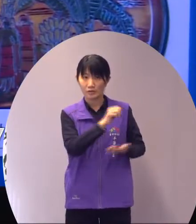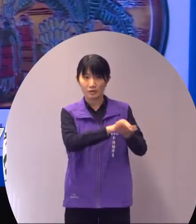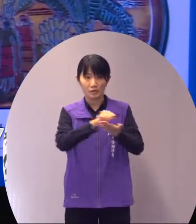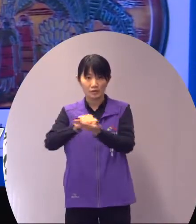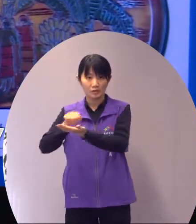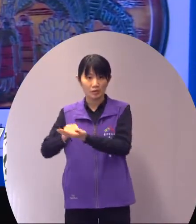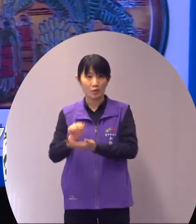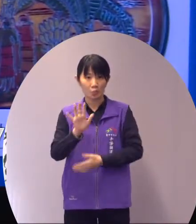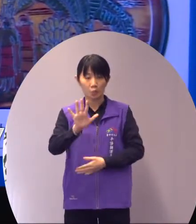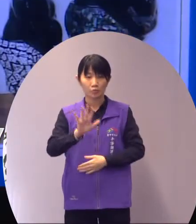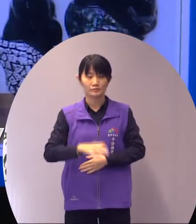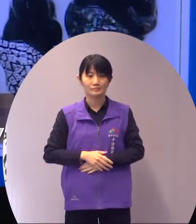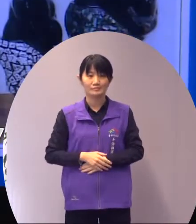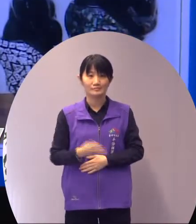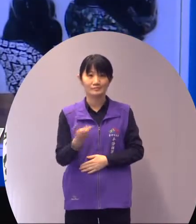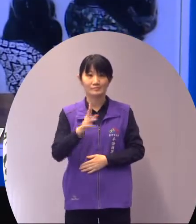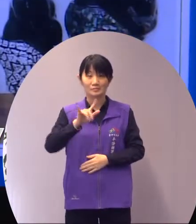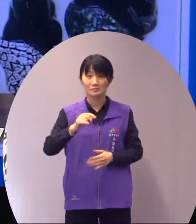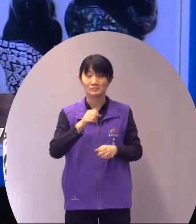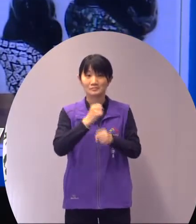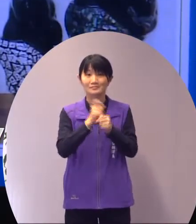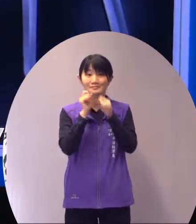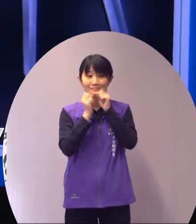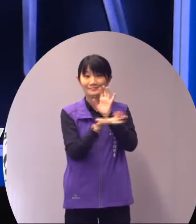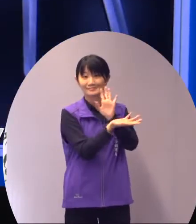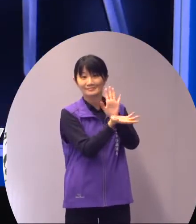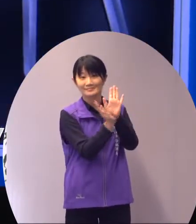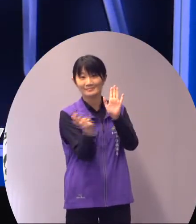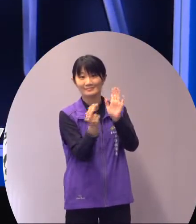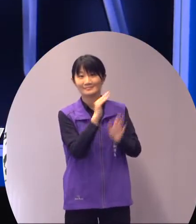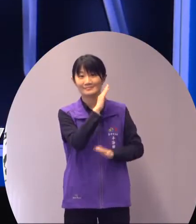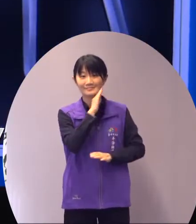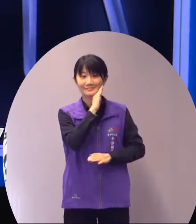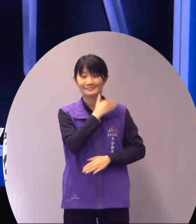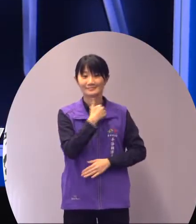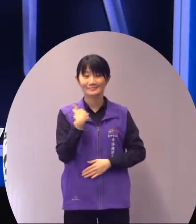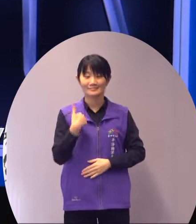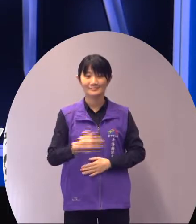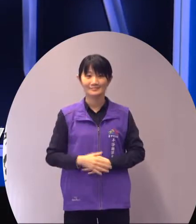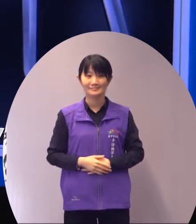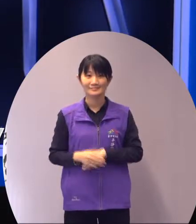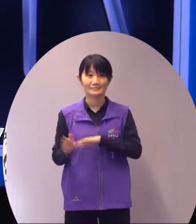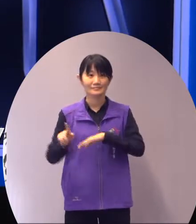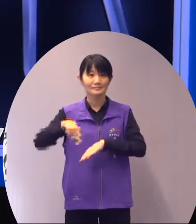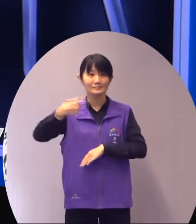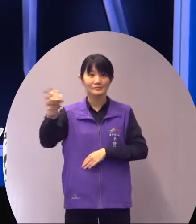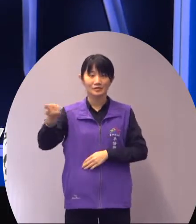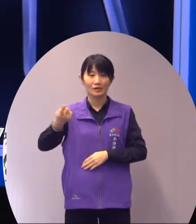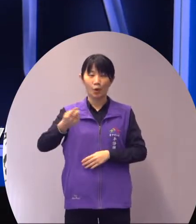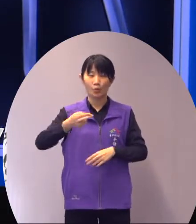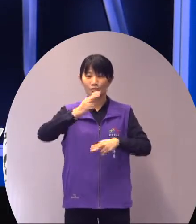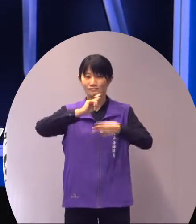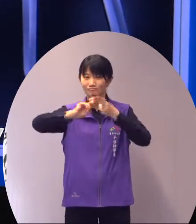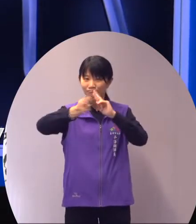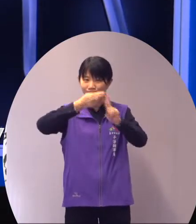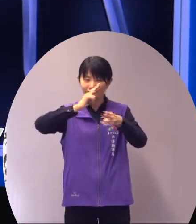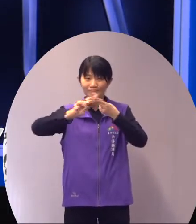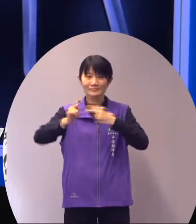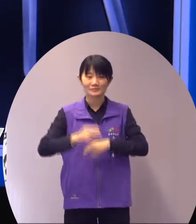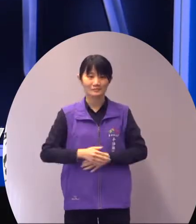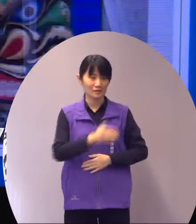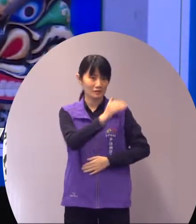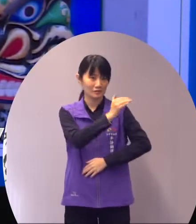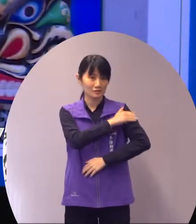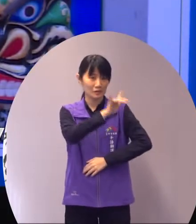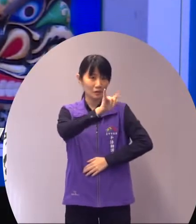上是三位艺师的作品，请各位长官参阅。接下来是造件，那保存者是陈远